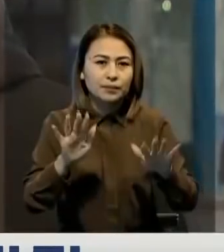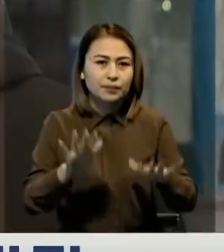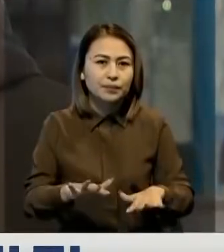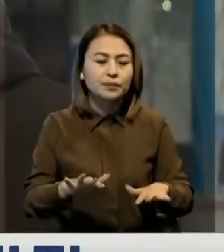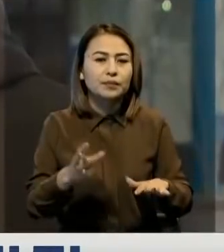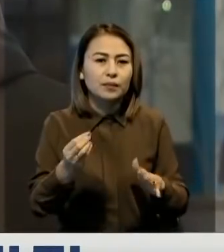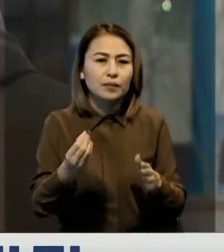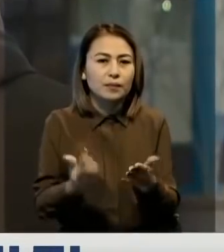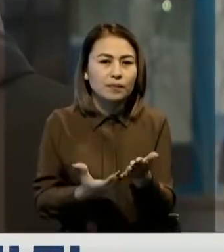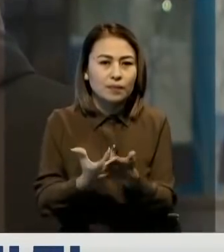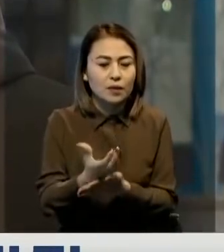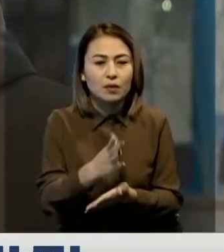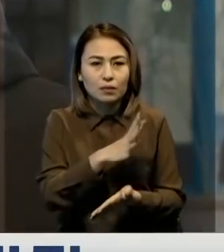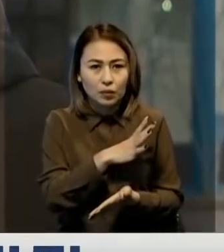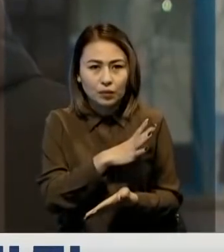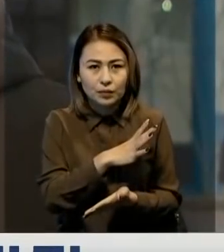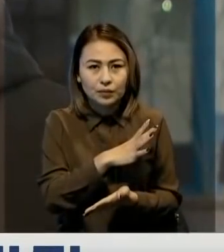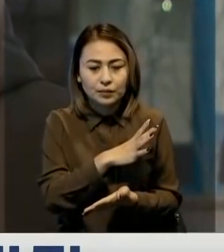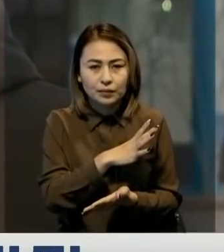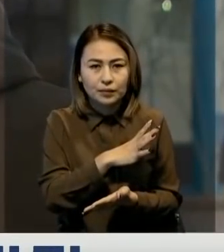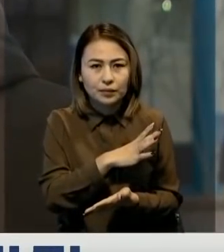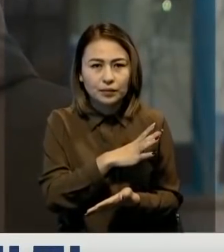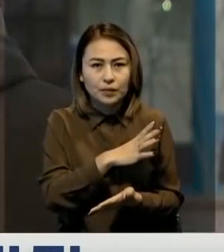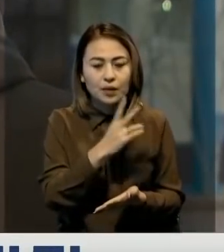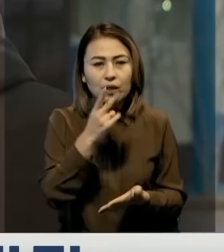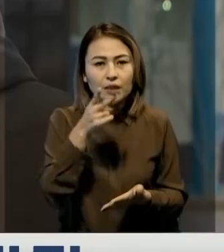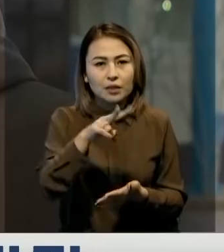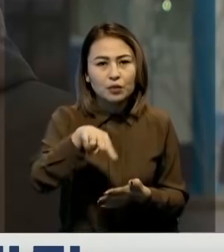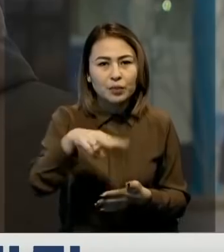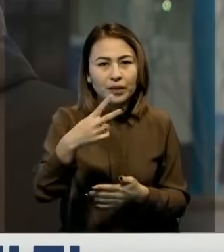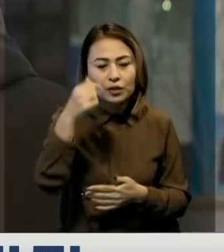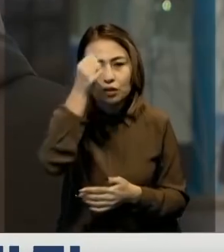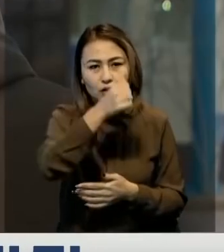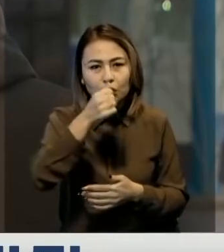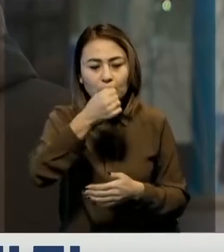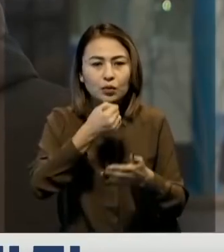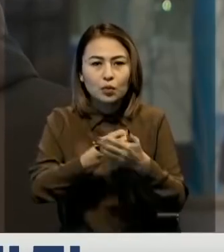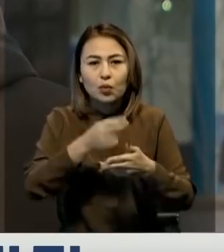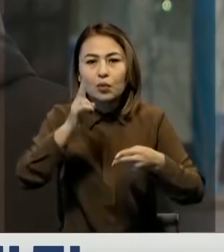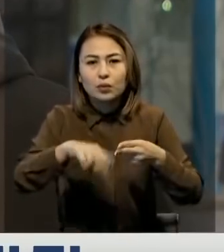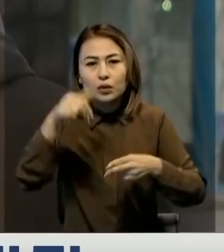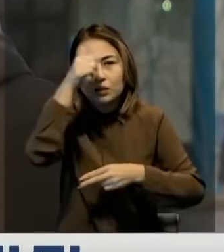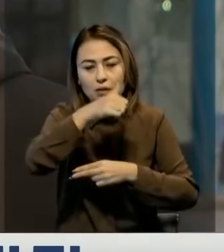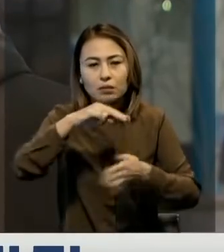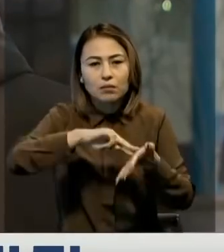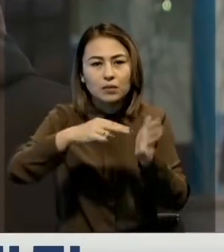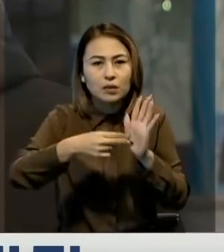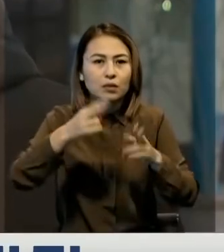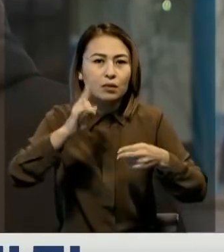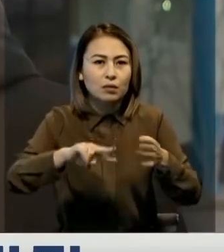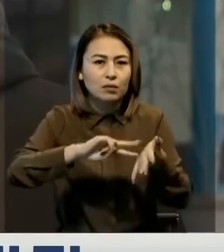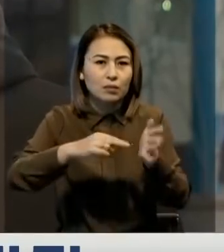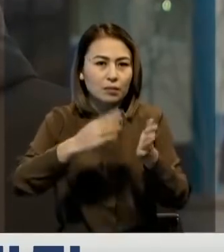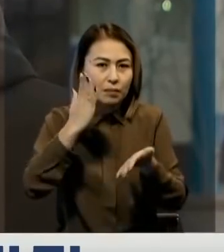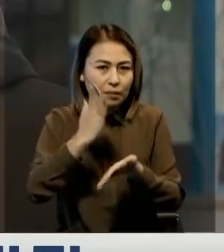бөлуге тағы да қаржылар бөлінді. Ол енді 2025 жылы толығымен берілді. Осы жылдың соңына дейін ол аяқталу жоспарда бар. Сонымен